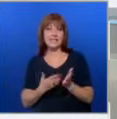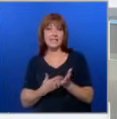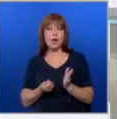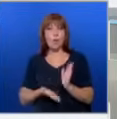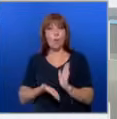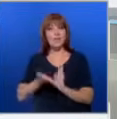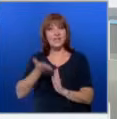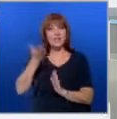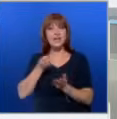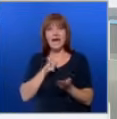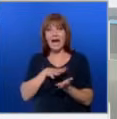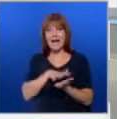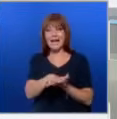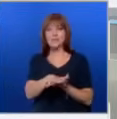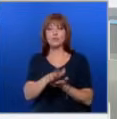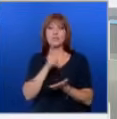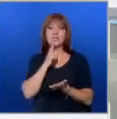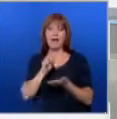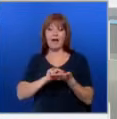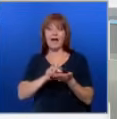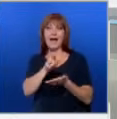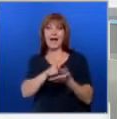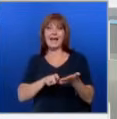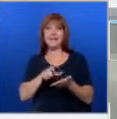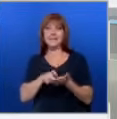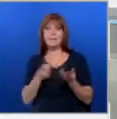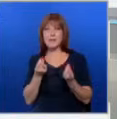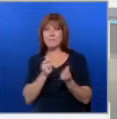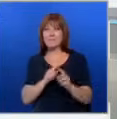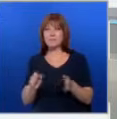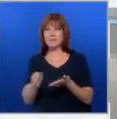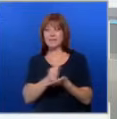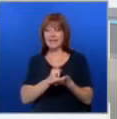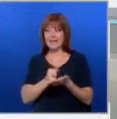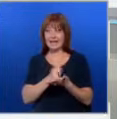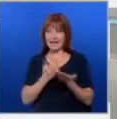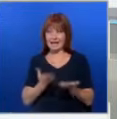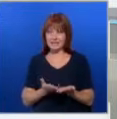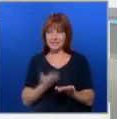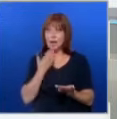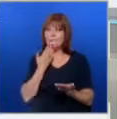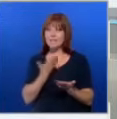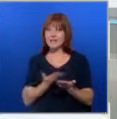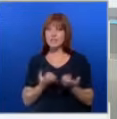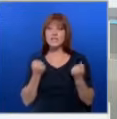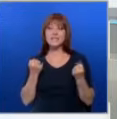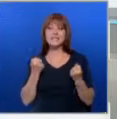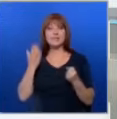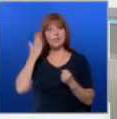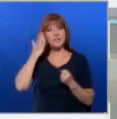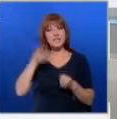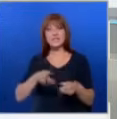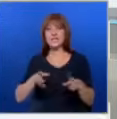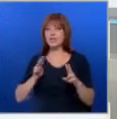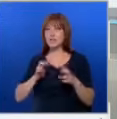драстичното увеличение на разходите за обработката на рецепти за безплатни лекарства за хронично болните. Предложението на Здравното министерство за